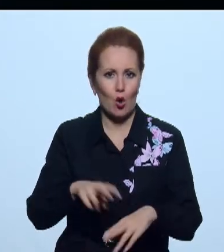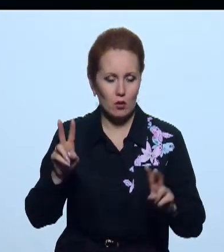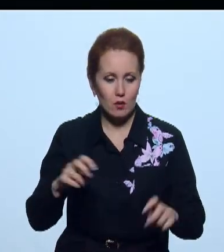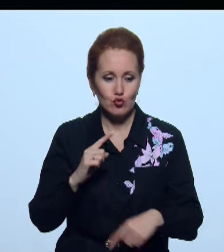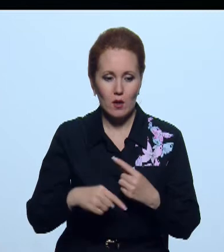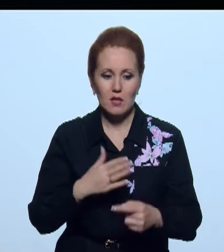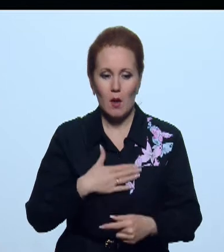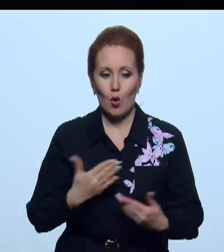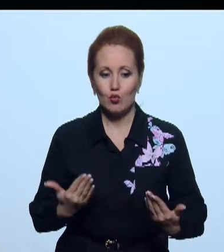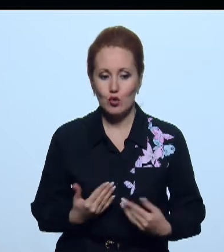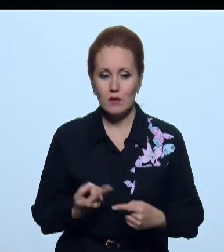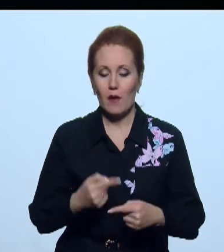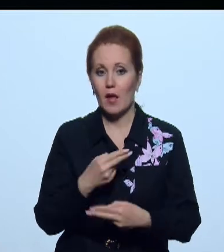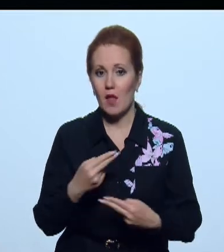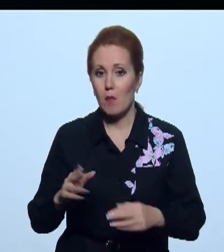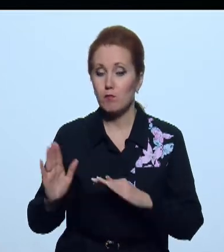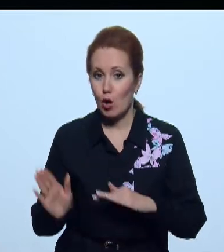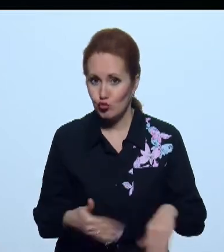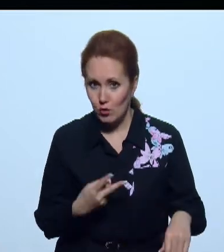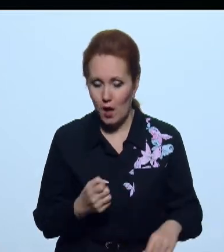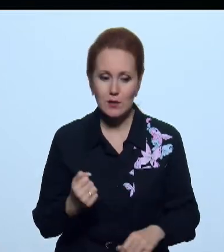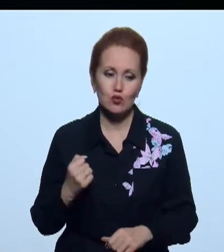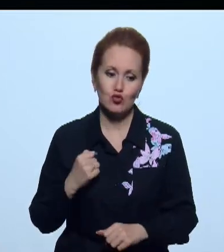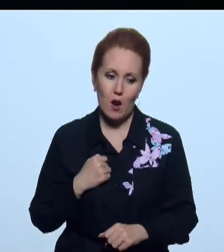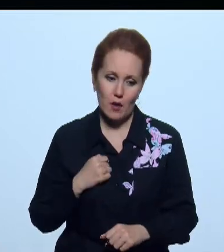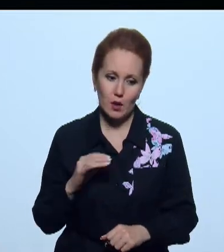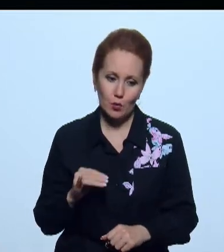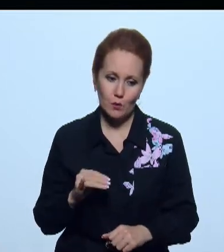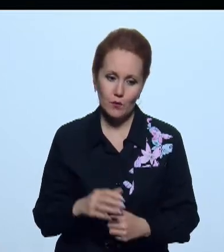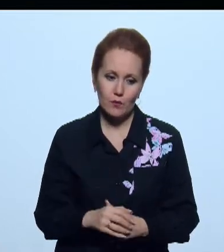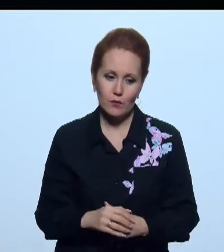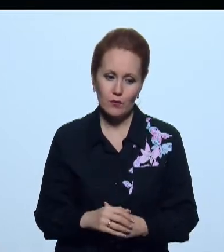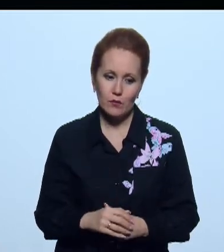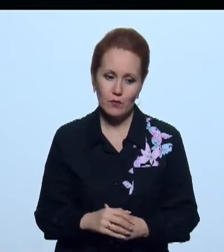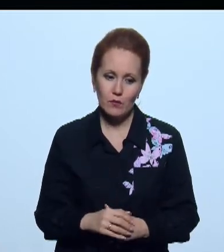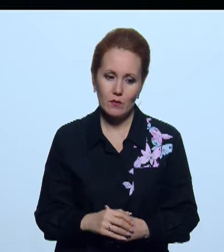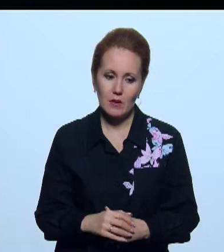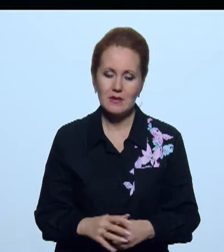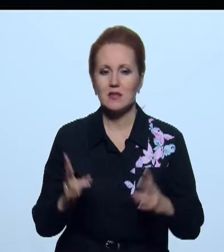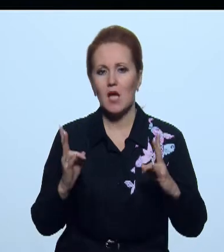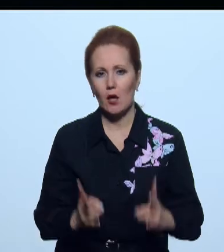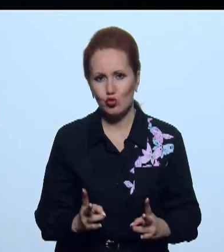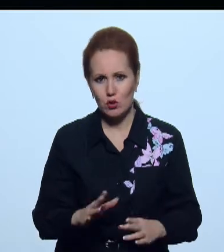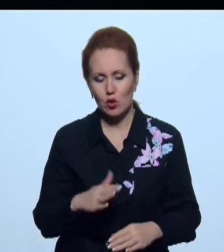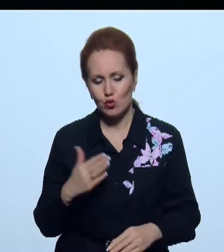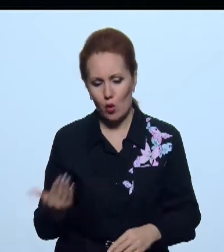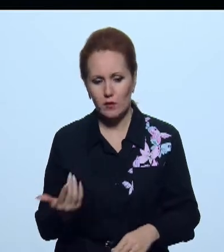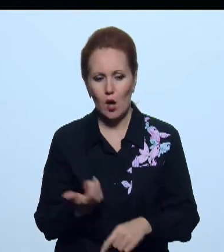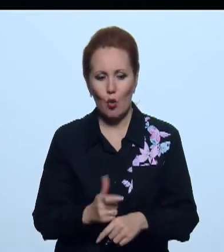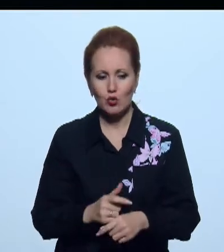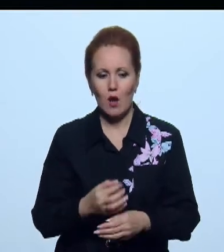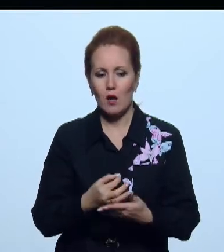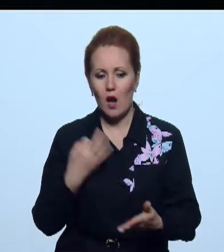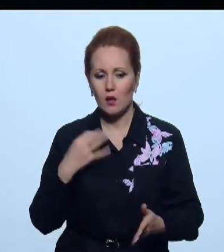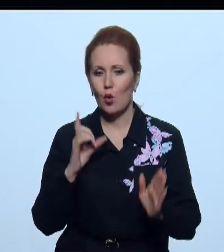мою жизнь эта тема прошла. К сожалению, ну, с трагической стороны, очень рано мама